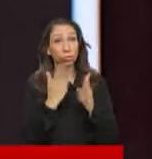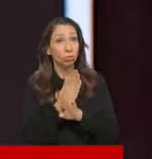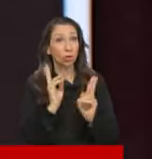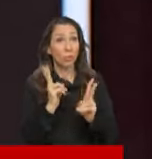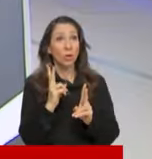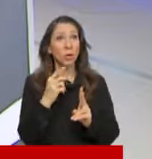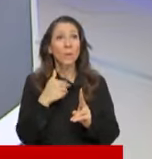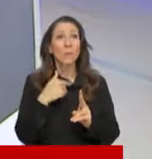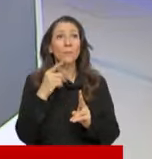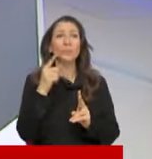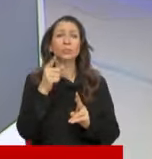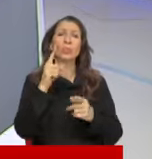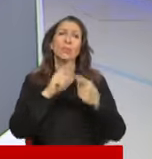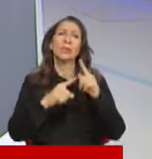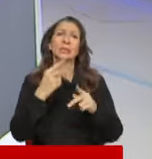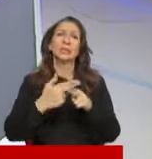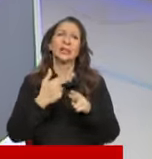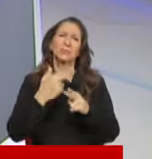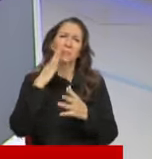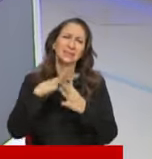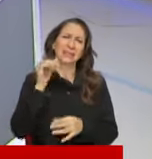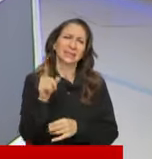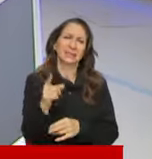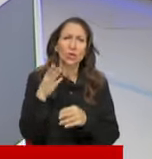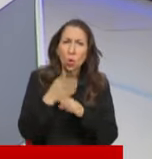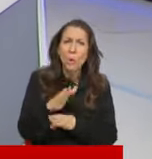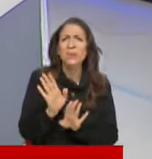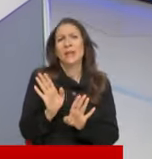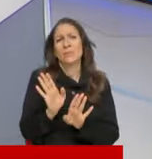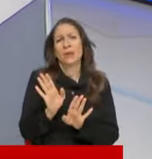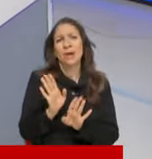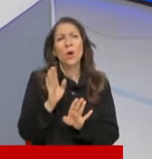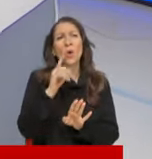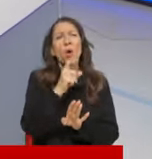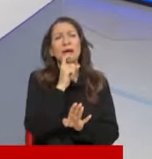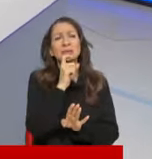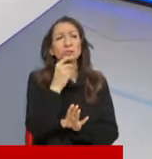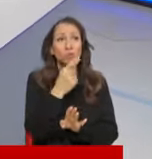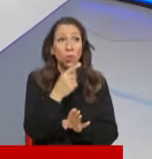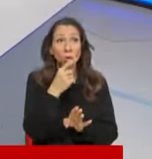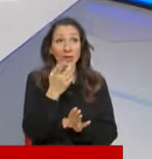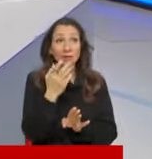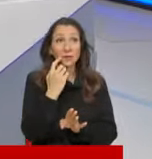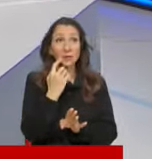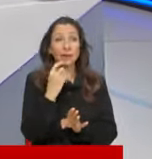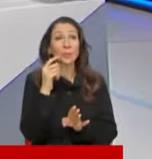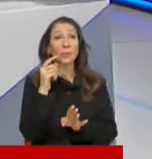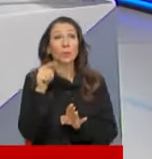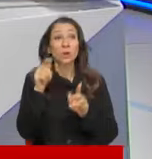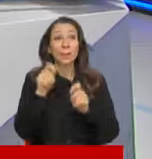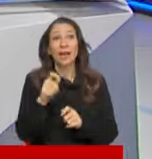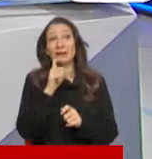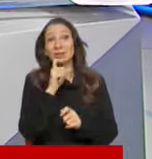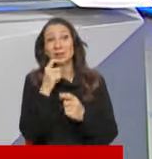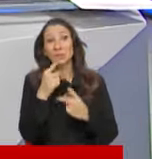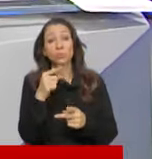buna ilkesel yanıt verilemez mi Siz Siyasette deneyimli bir kişisiniz Hani Doğru mu değil mi Hani o yanlış diyorsanız bugün yapılan da yanlış